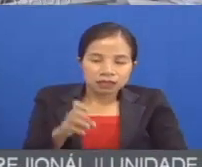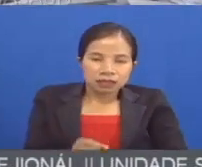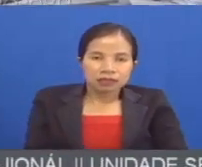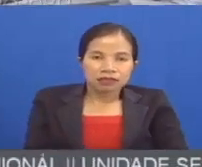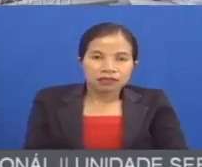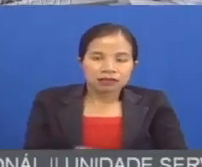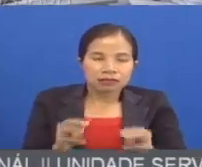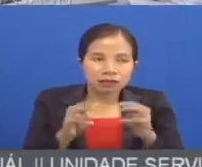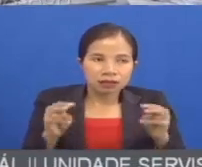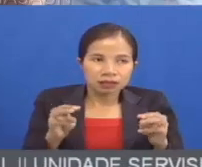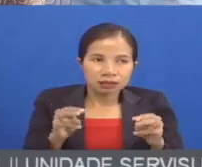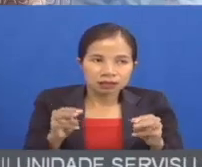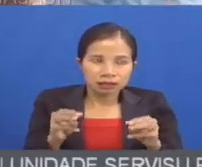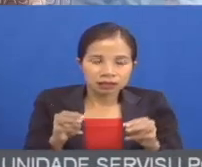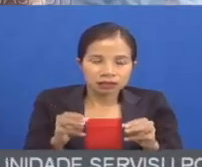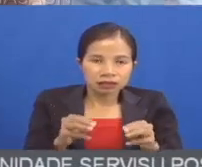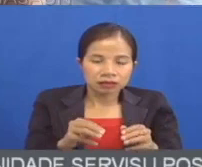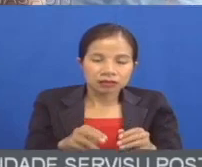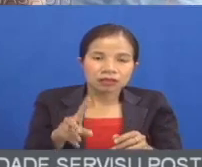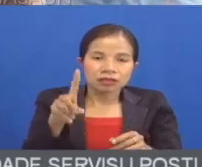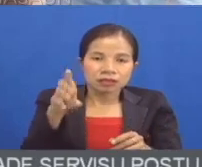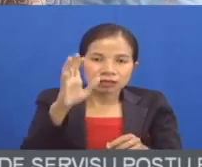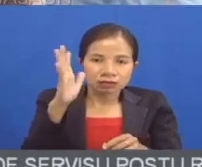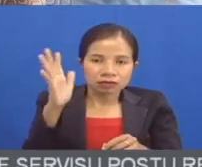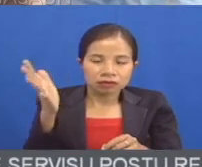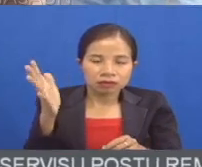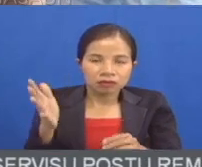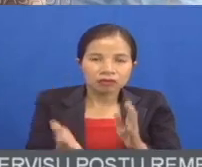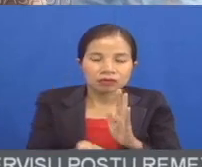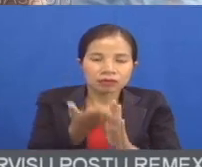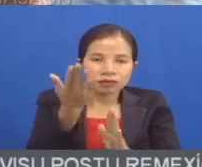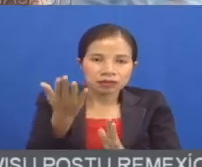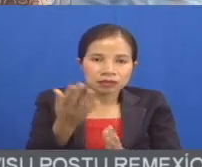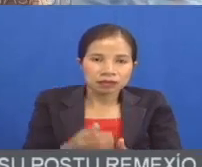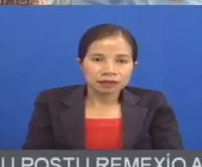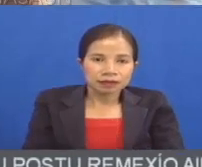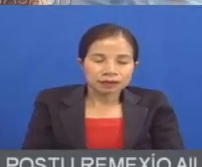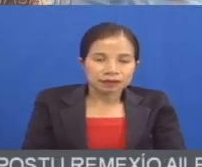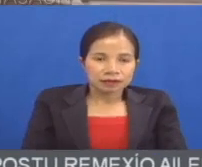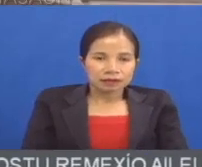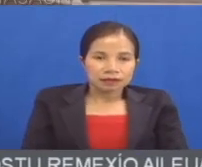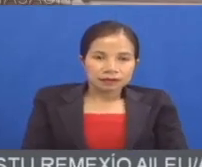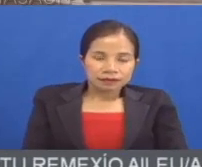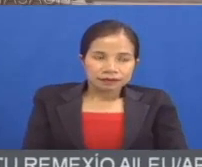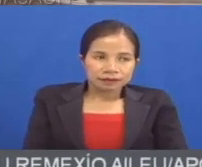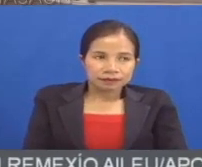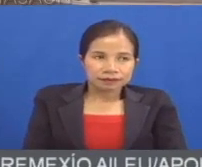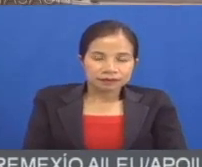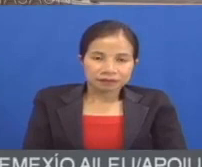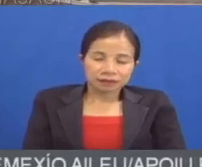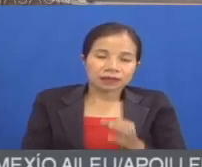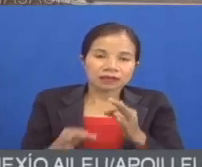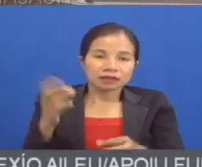ukuran bot husi 150 baleten. Rendimento en salor-lorong hetan baraka minus kan sih.